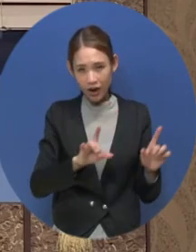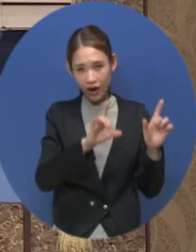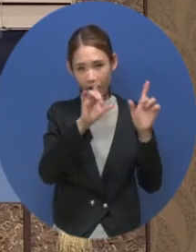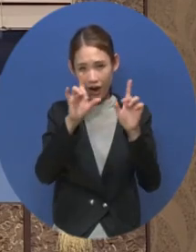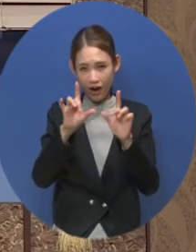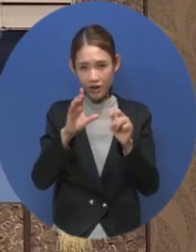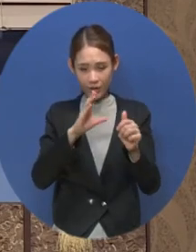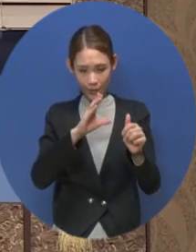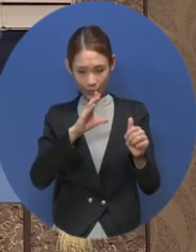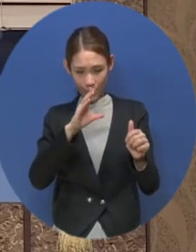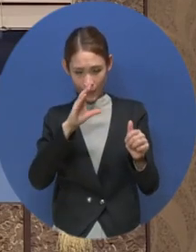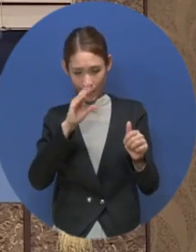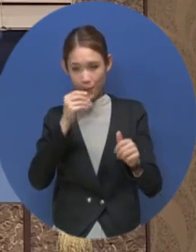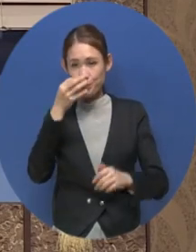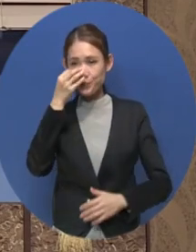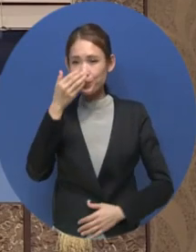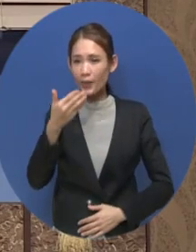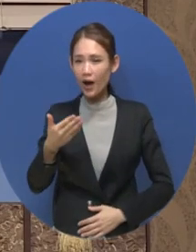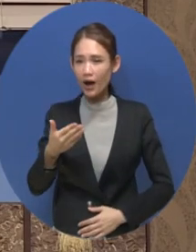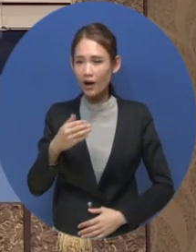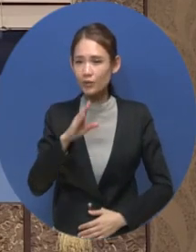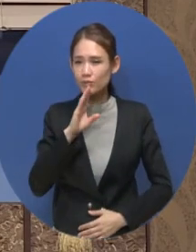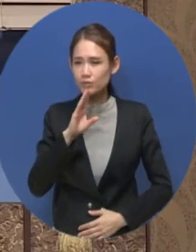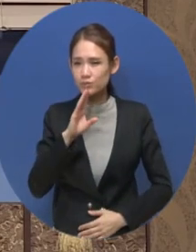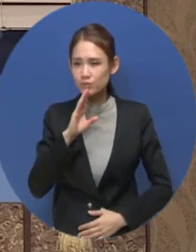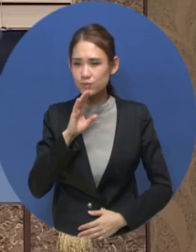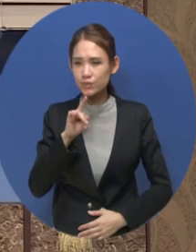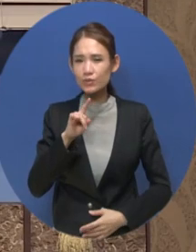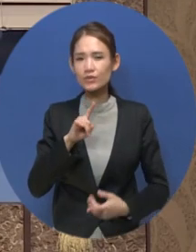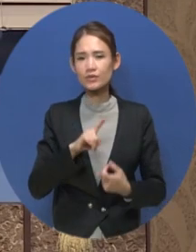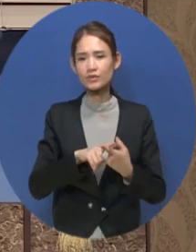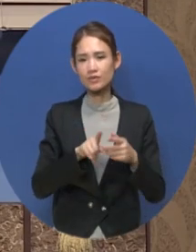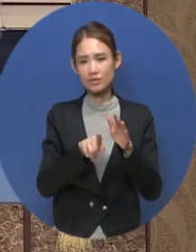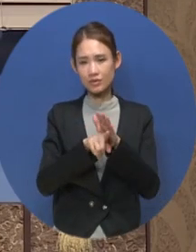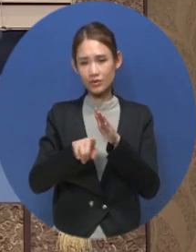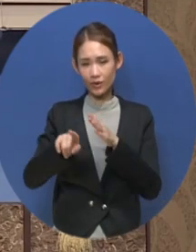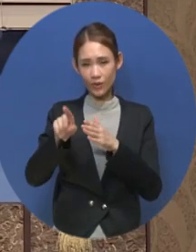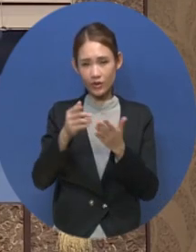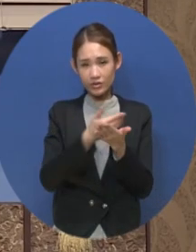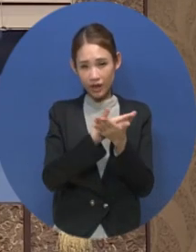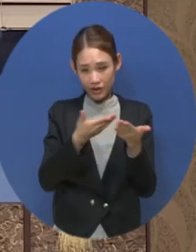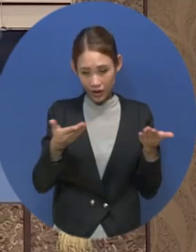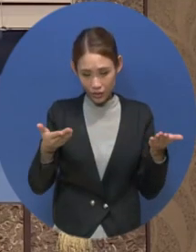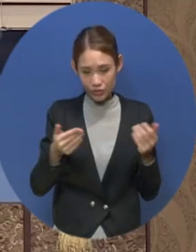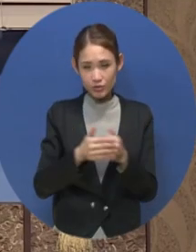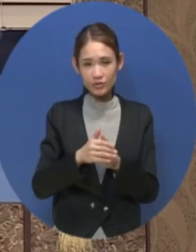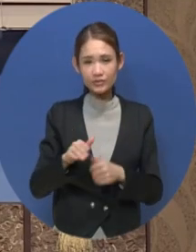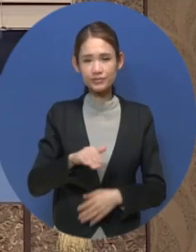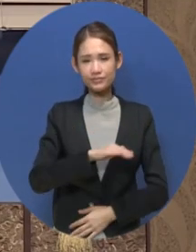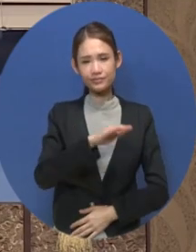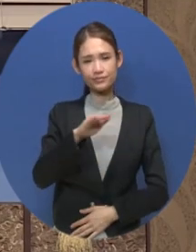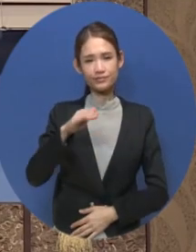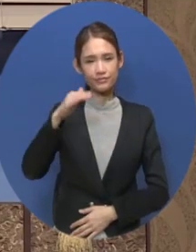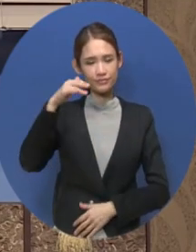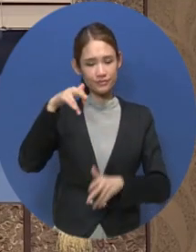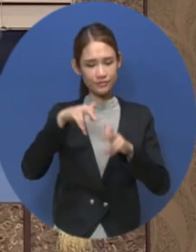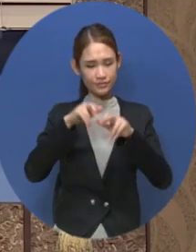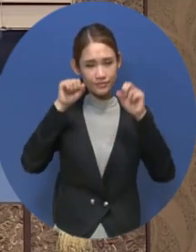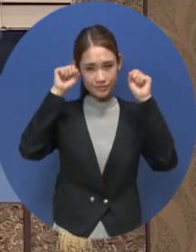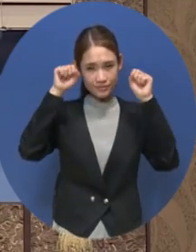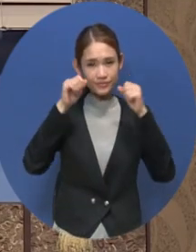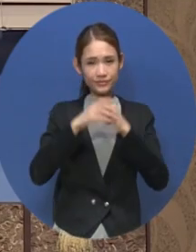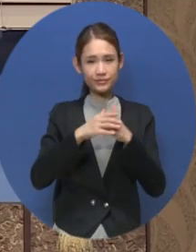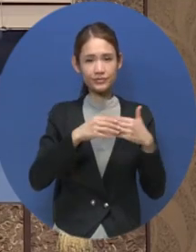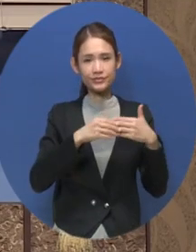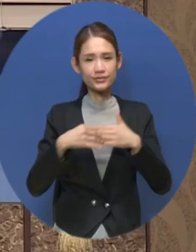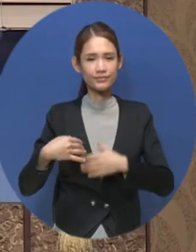지금 롤 모델로 보여주고 있으니 네. 이걸 한번 선도적으로 보급해보고 우리가 한번 장애인 체육에서는 좀